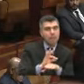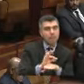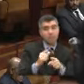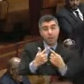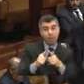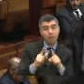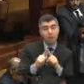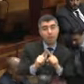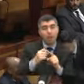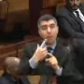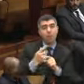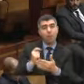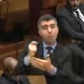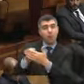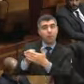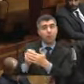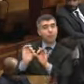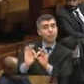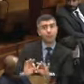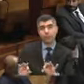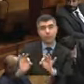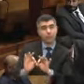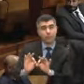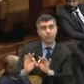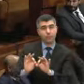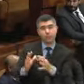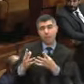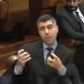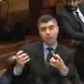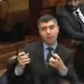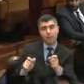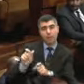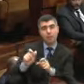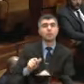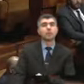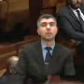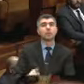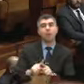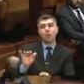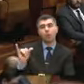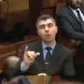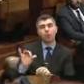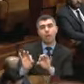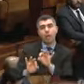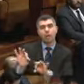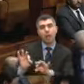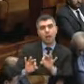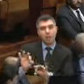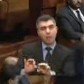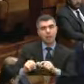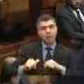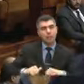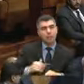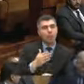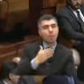للمدارس الحرة لبلادنا. وأمام هذه الوضعية وسائلكم سيد الوزير المحترم عن الإجراءات التي تتخذونها